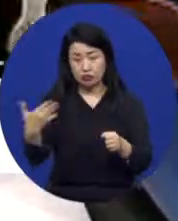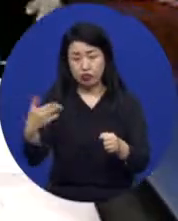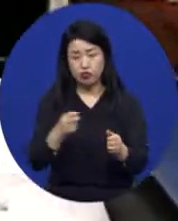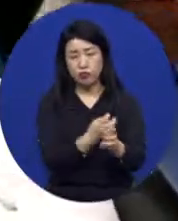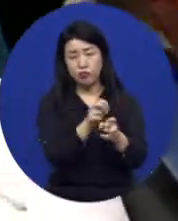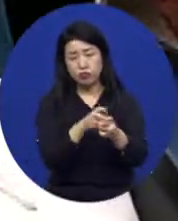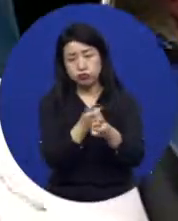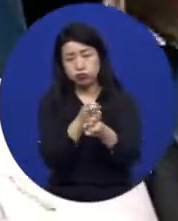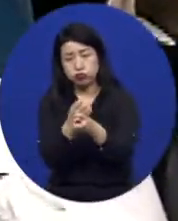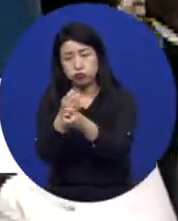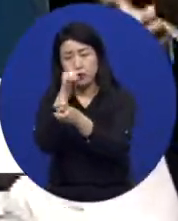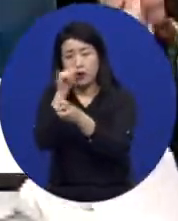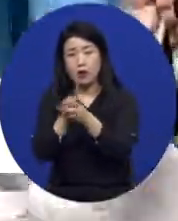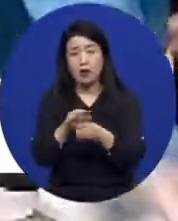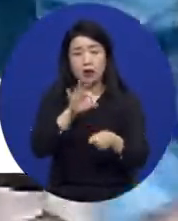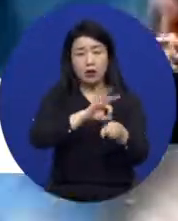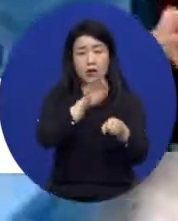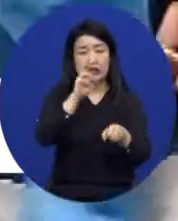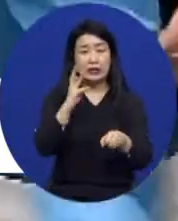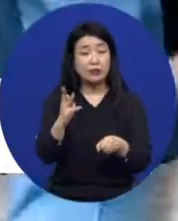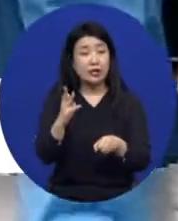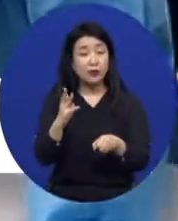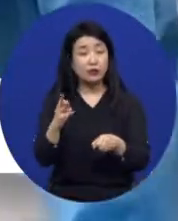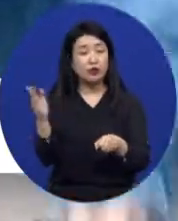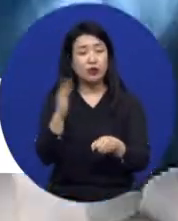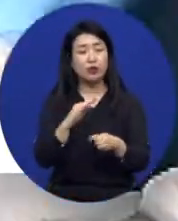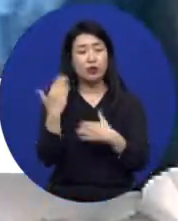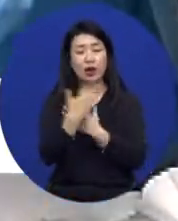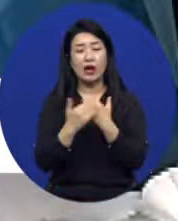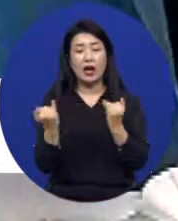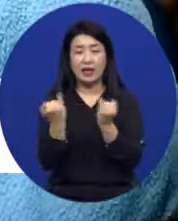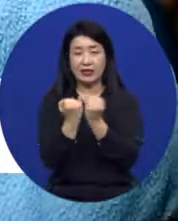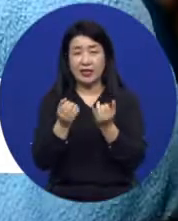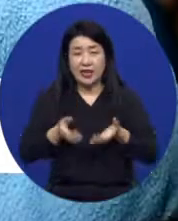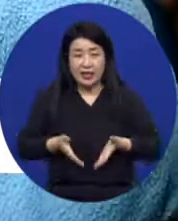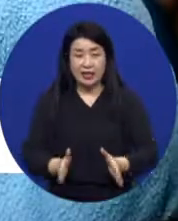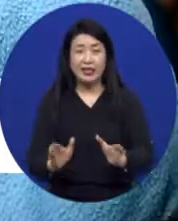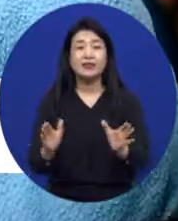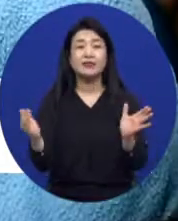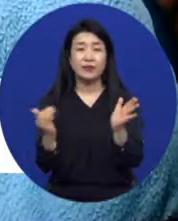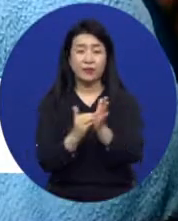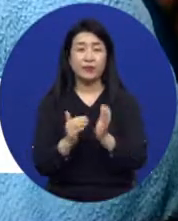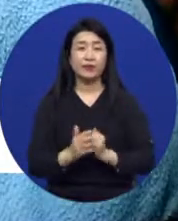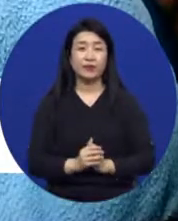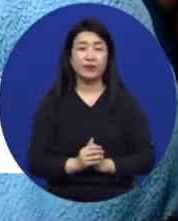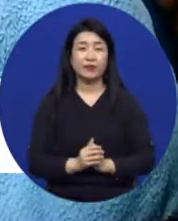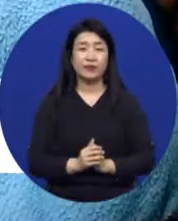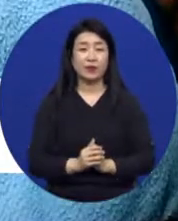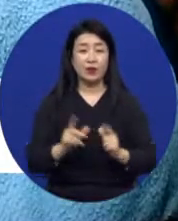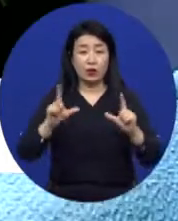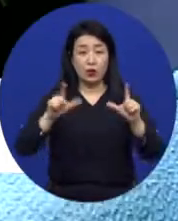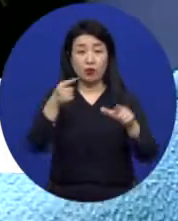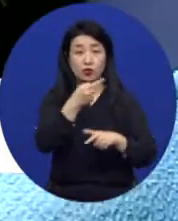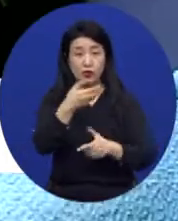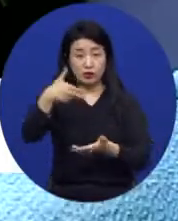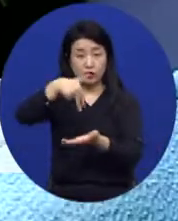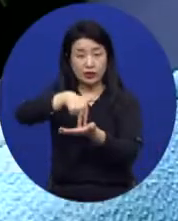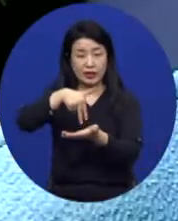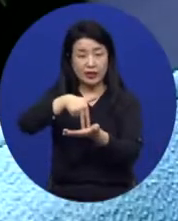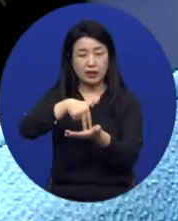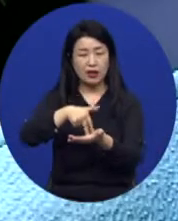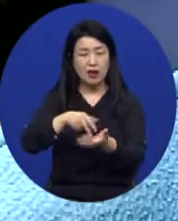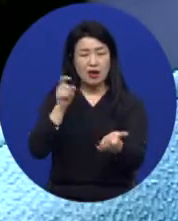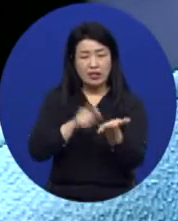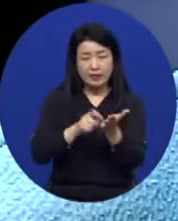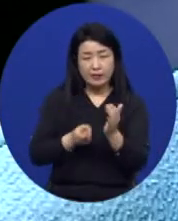이송 하던 중 이 r14 분쯤 건강한 여자 아기를 출산했습니다 동부소방서 는 응급